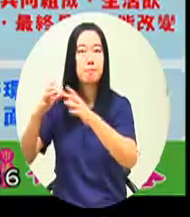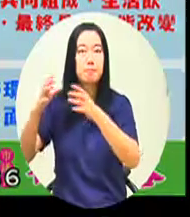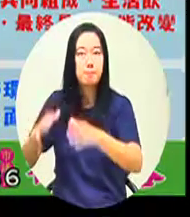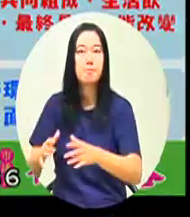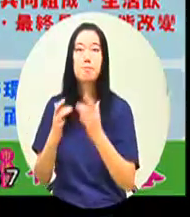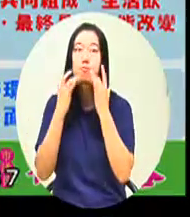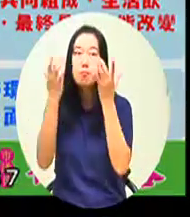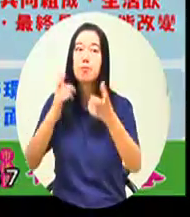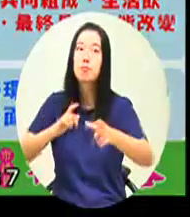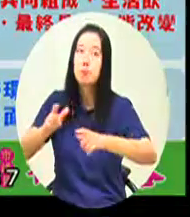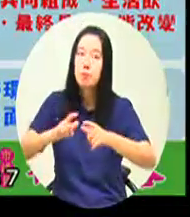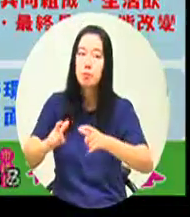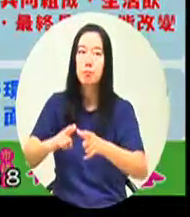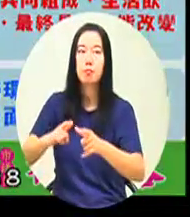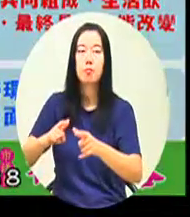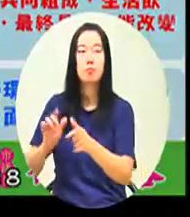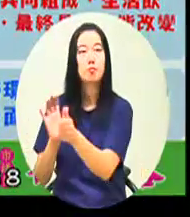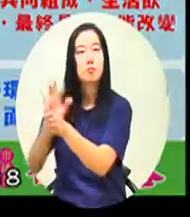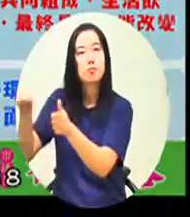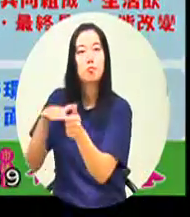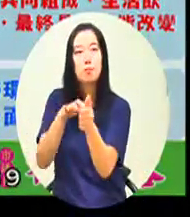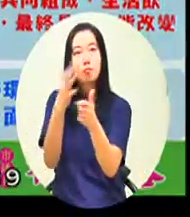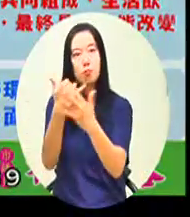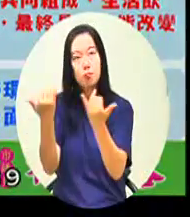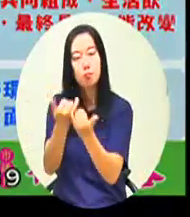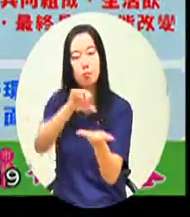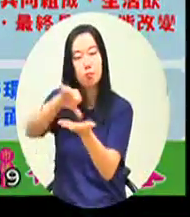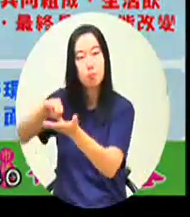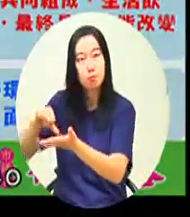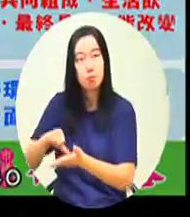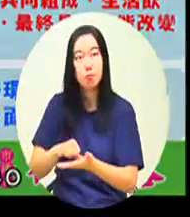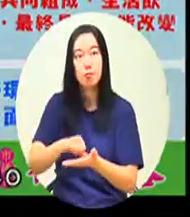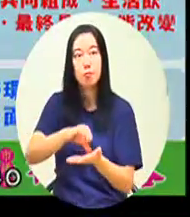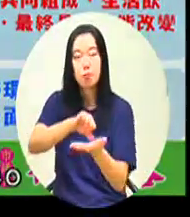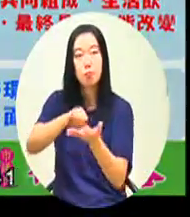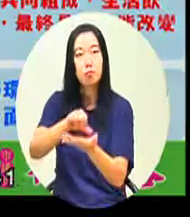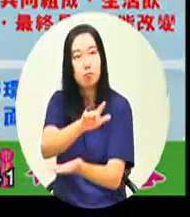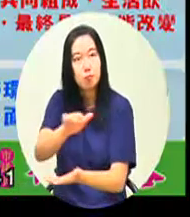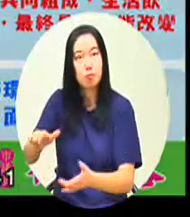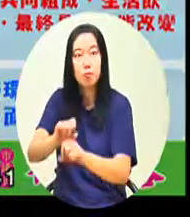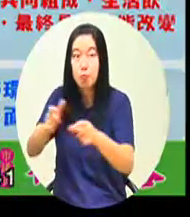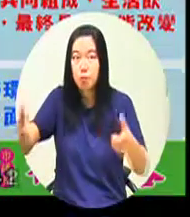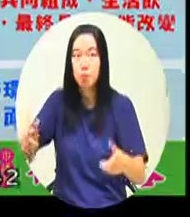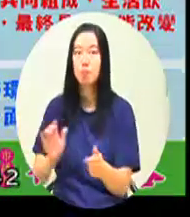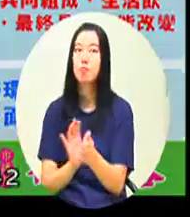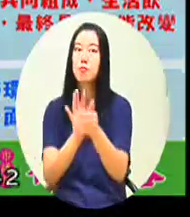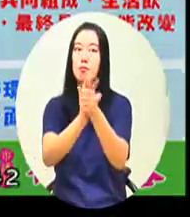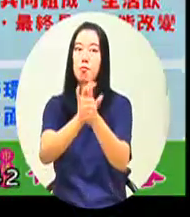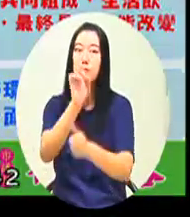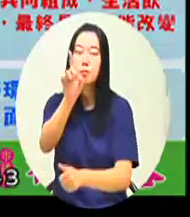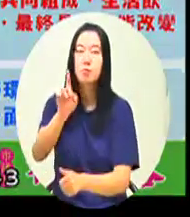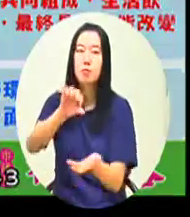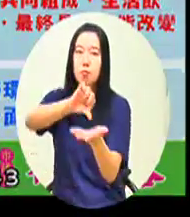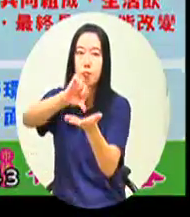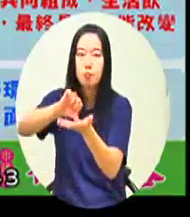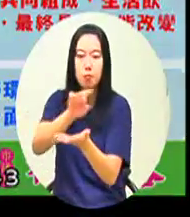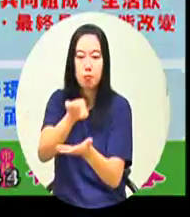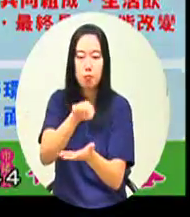立菜园，带领了我们的他的学生推动一项由种子到餐